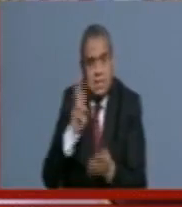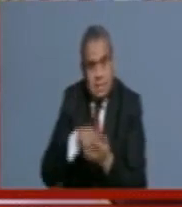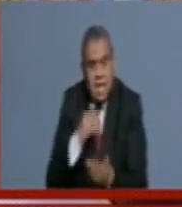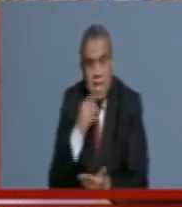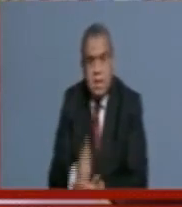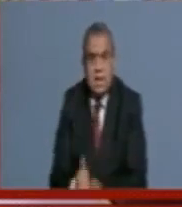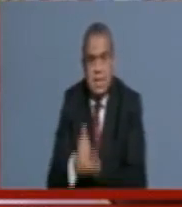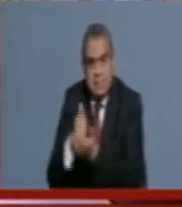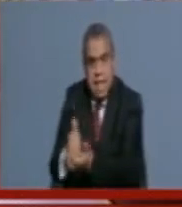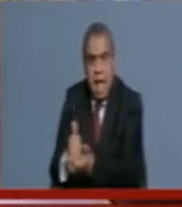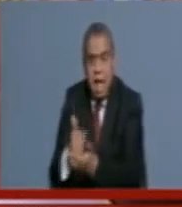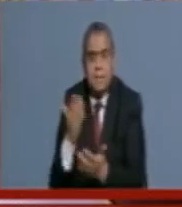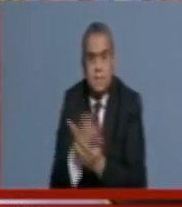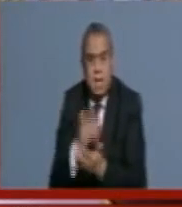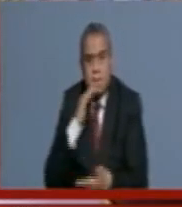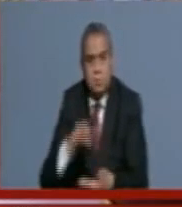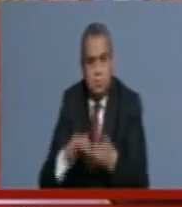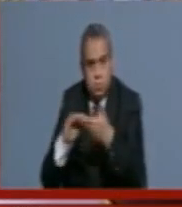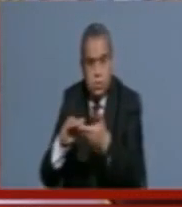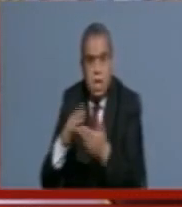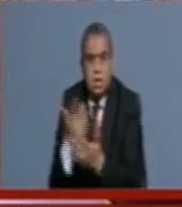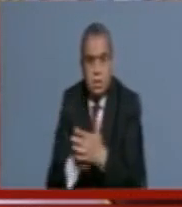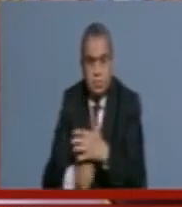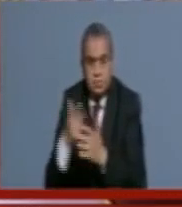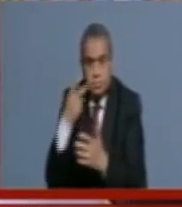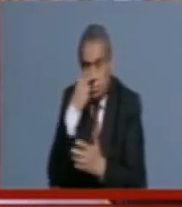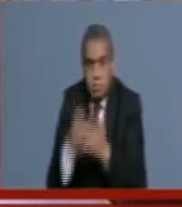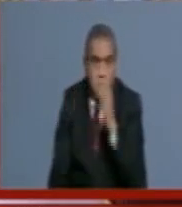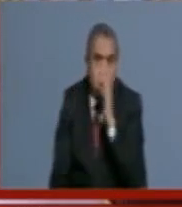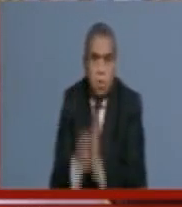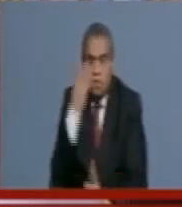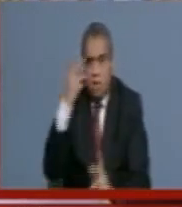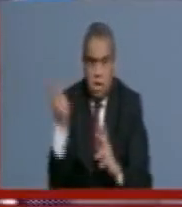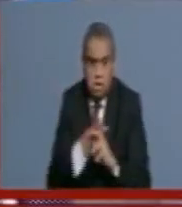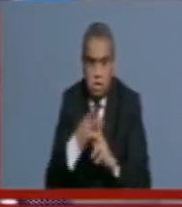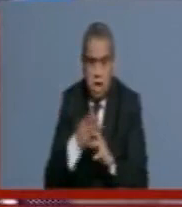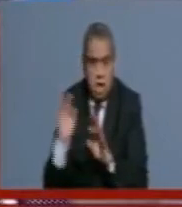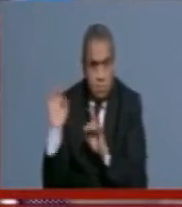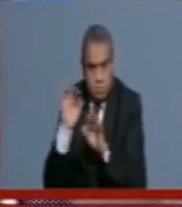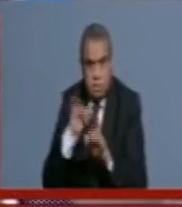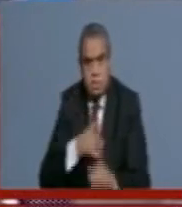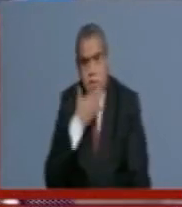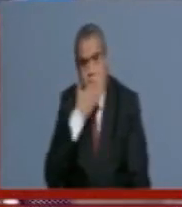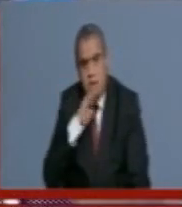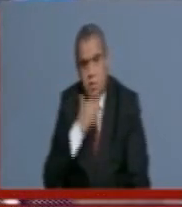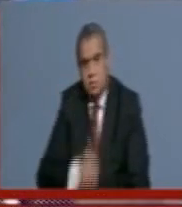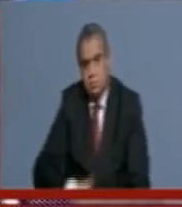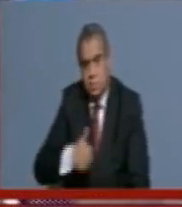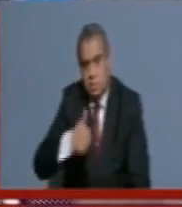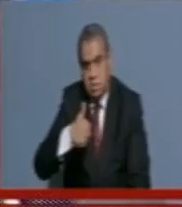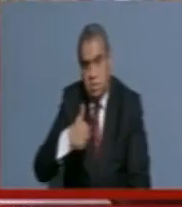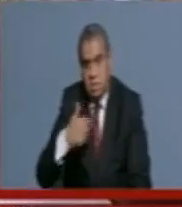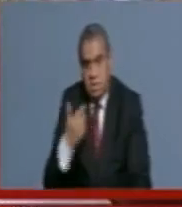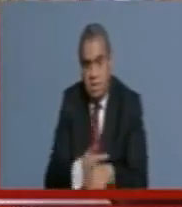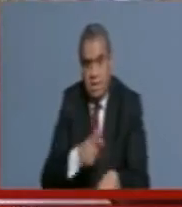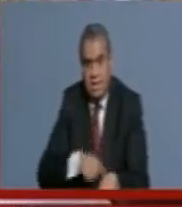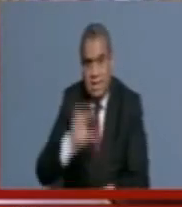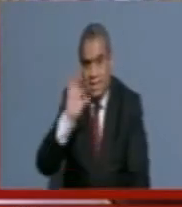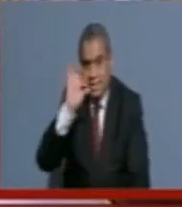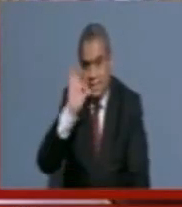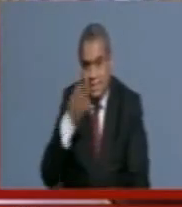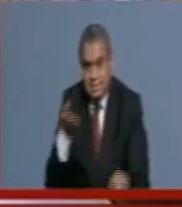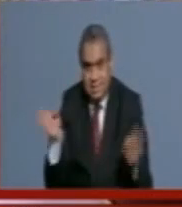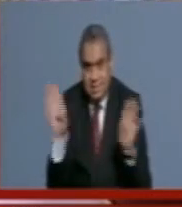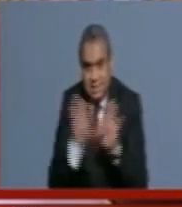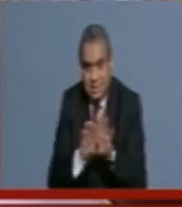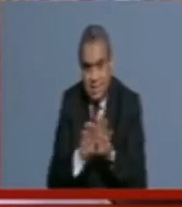لكان ما كانش متوقع الإقبال، والحمد لله تم. قفلنا الساعة 9 مع نهاية آخر